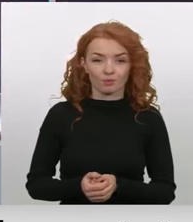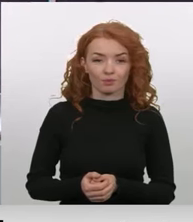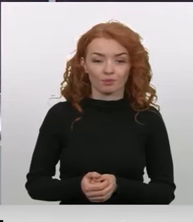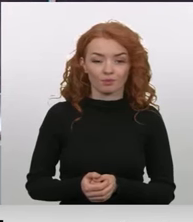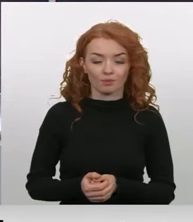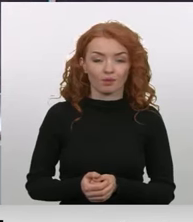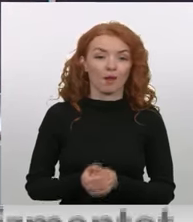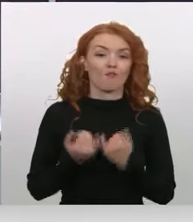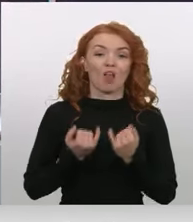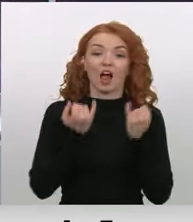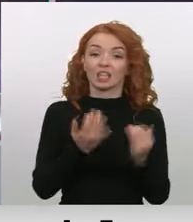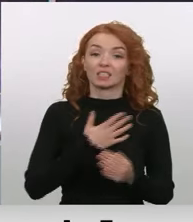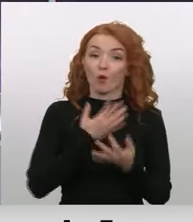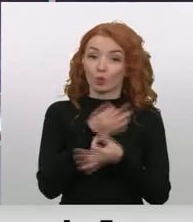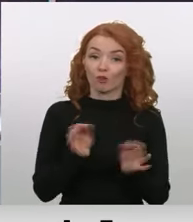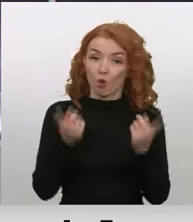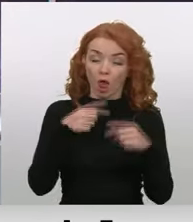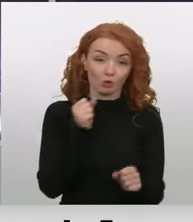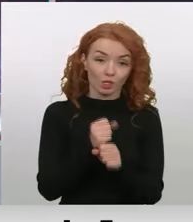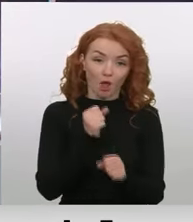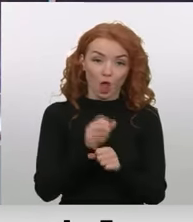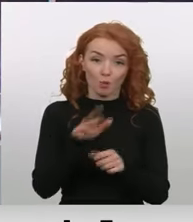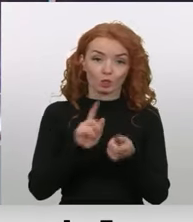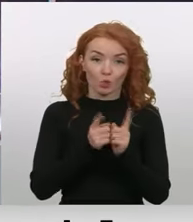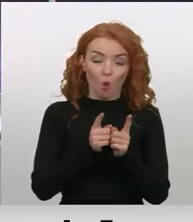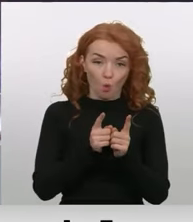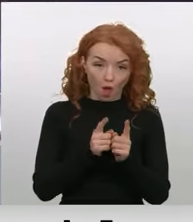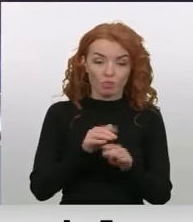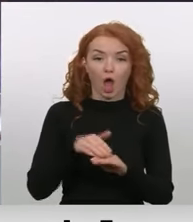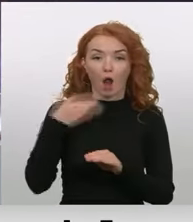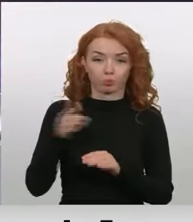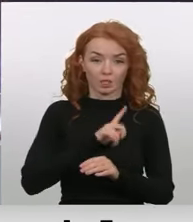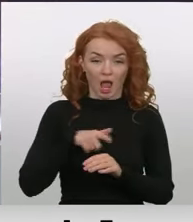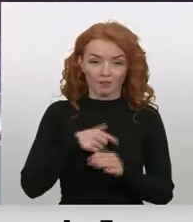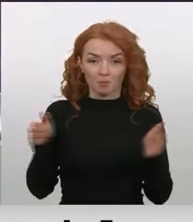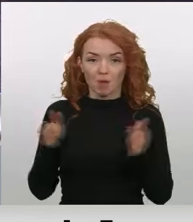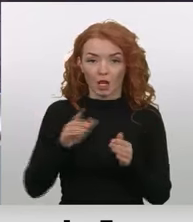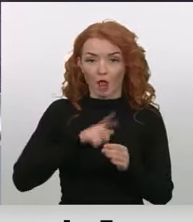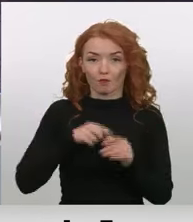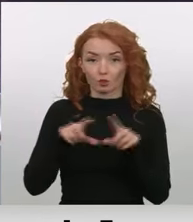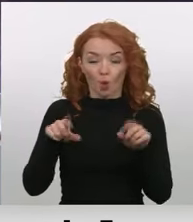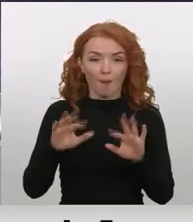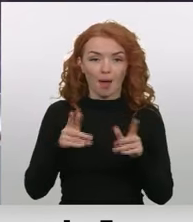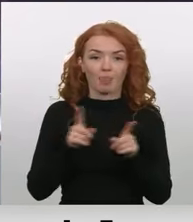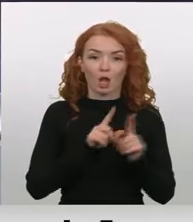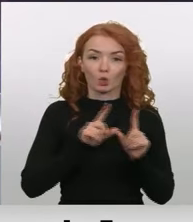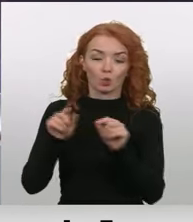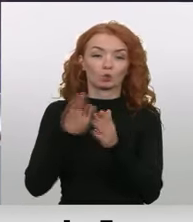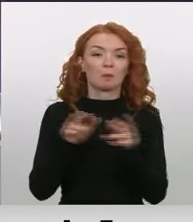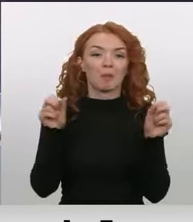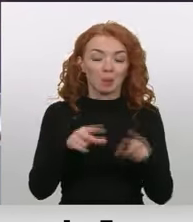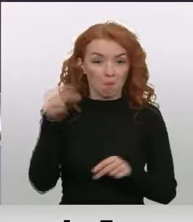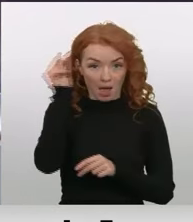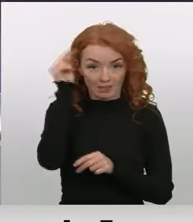Ne tikai veltīt savu brīvo laiku, strādājot par skolotāju diasporas skoliņās, bet arī doties uz īpašām diasporas skolotāju